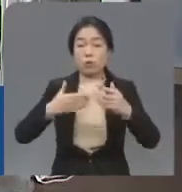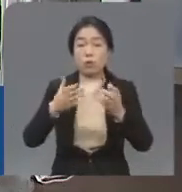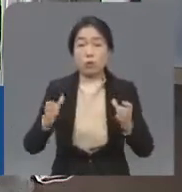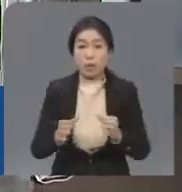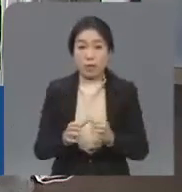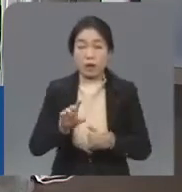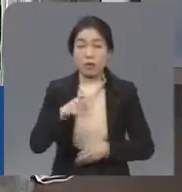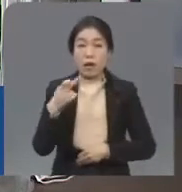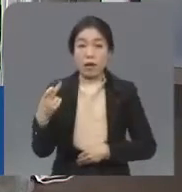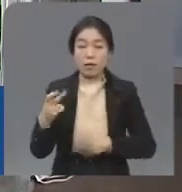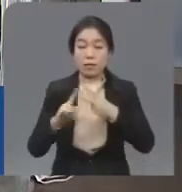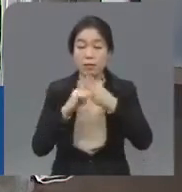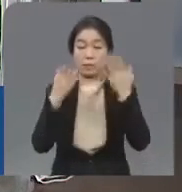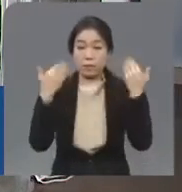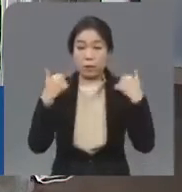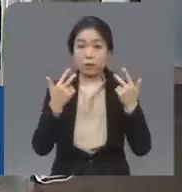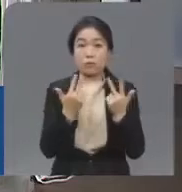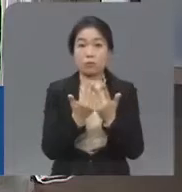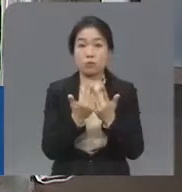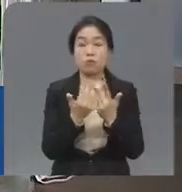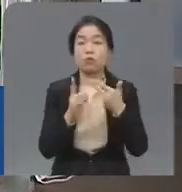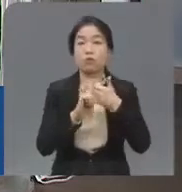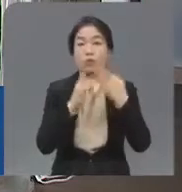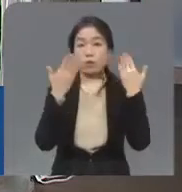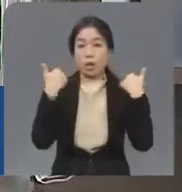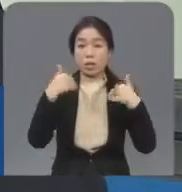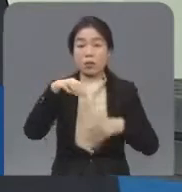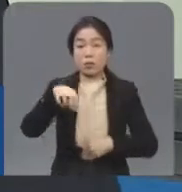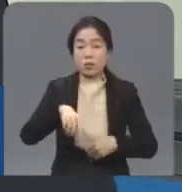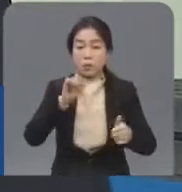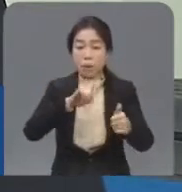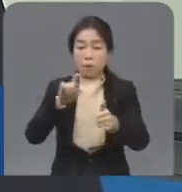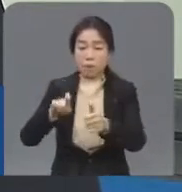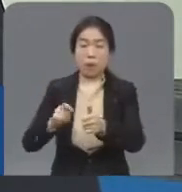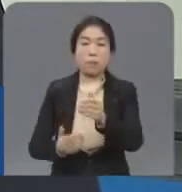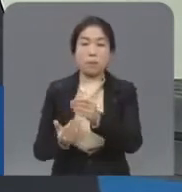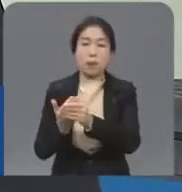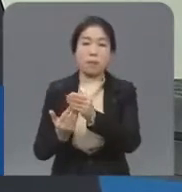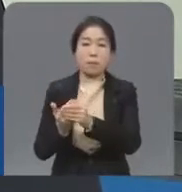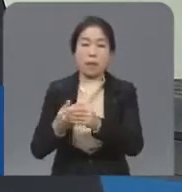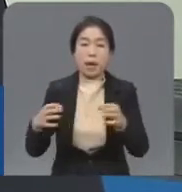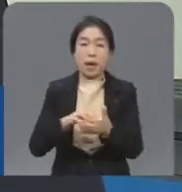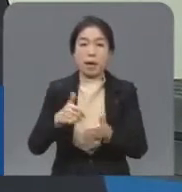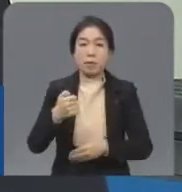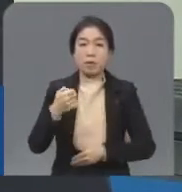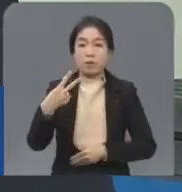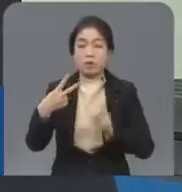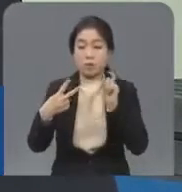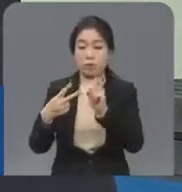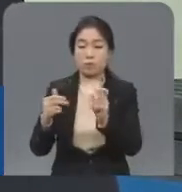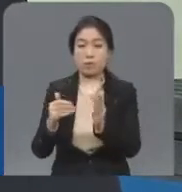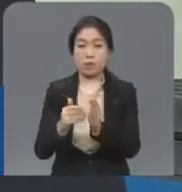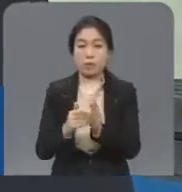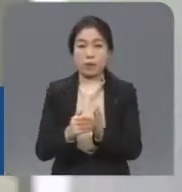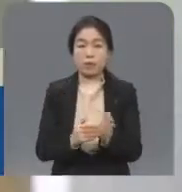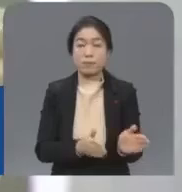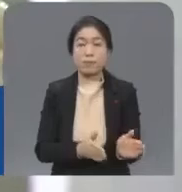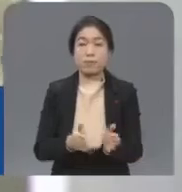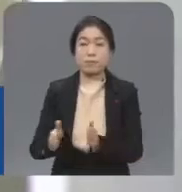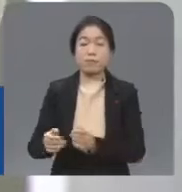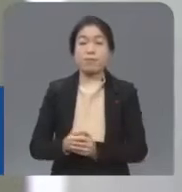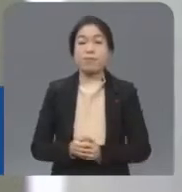공공기관과 광산구 소재 중학교, 북구 소재 중학교에서 확진자가 잇따라 나오는 등 모두 52명이 확진 판정을